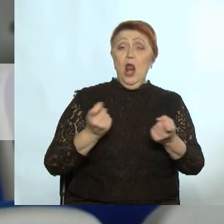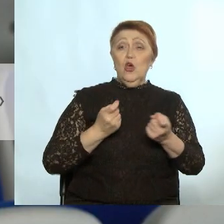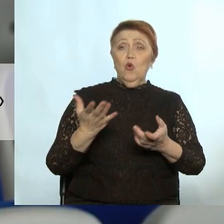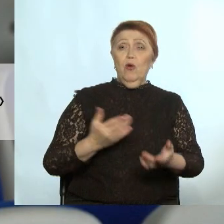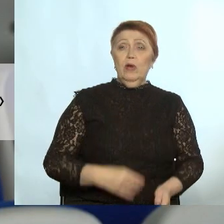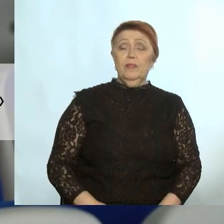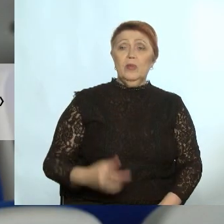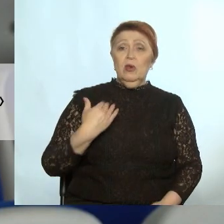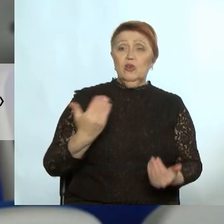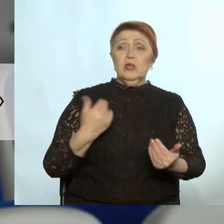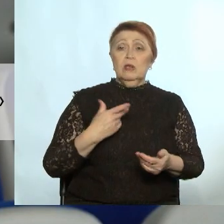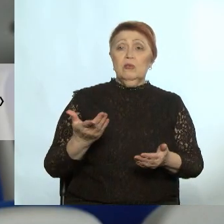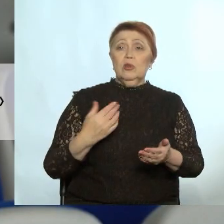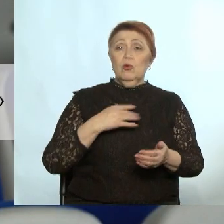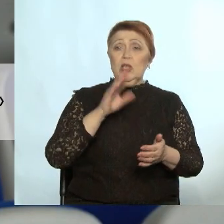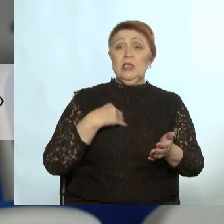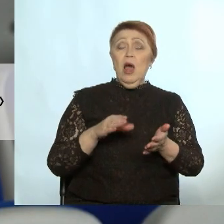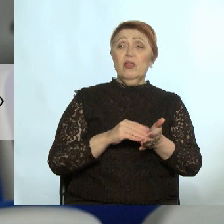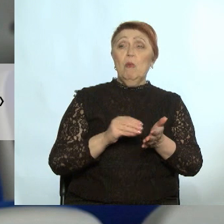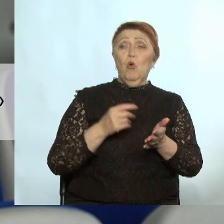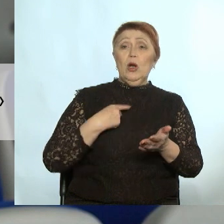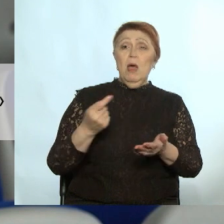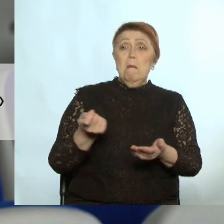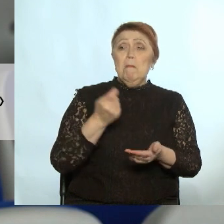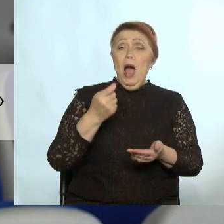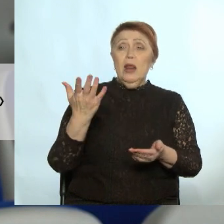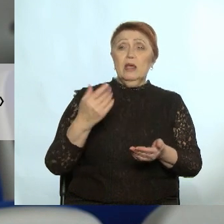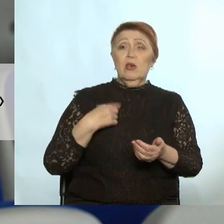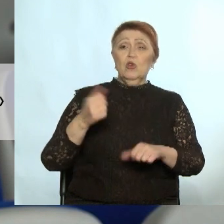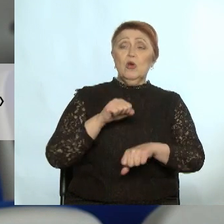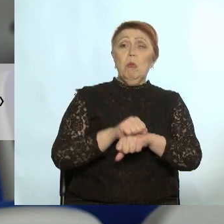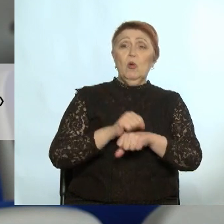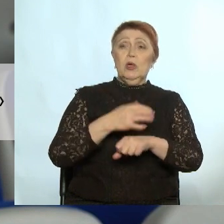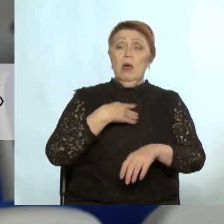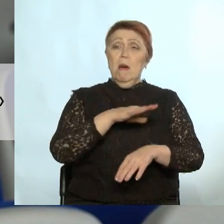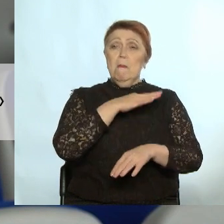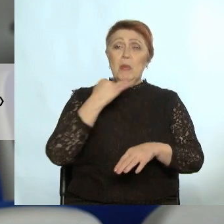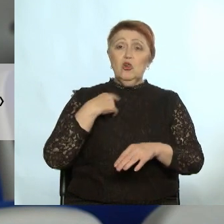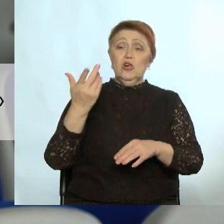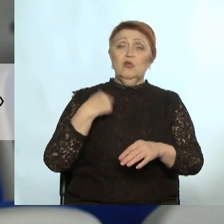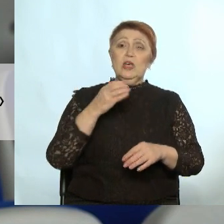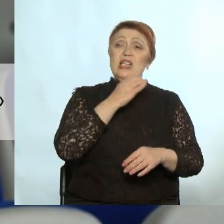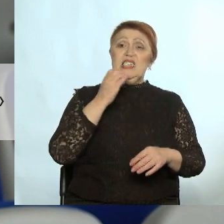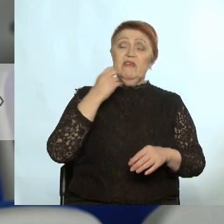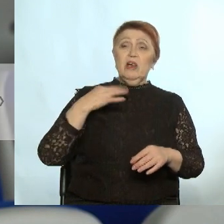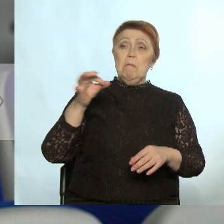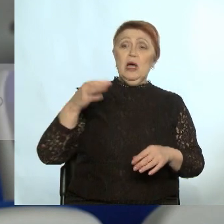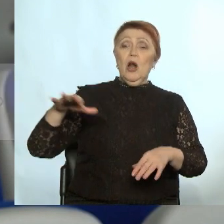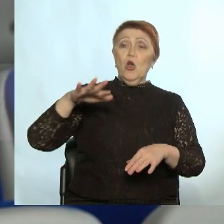То есть у нас наборы небольшие, потому что сейчас загруженность, пробки большие в городе. То есть чтобы, допустим, с Северного сюда доехать, да это